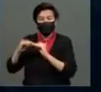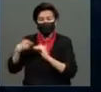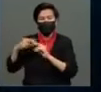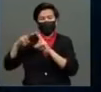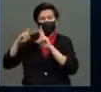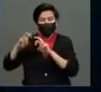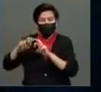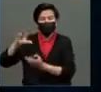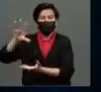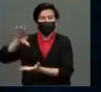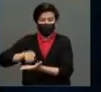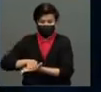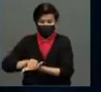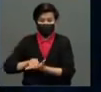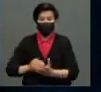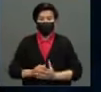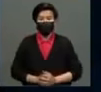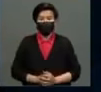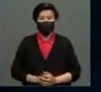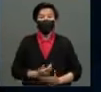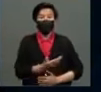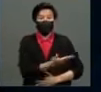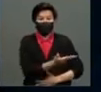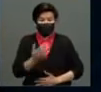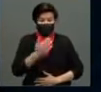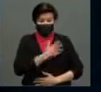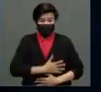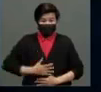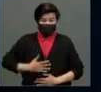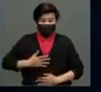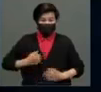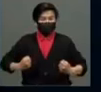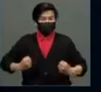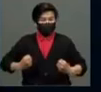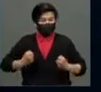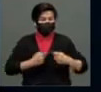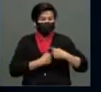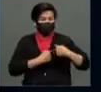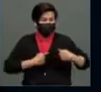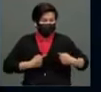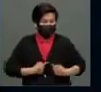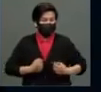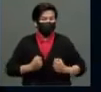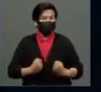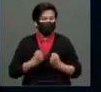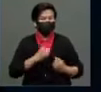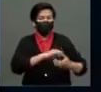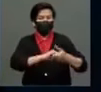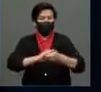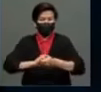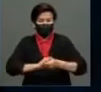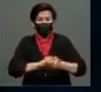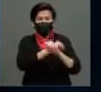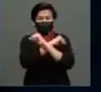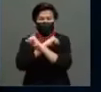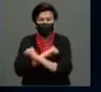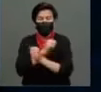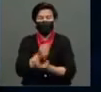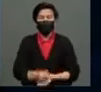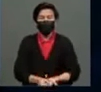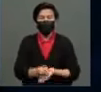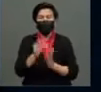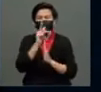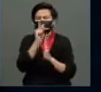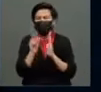มาก็ต้องขอแรงกายแรงใจของทุกๆท่านได้ช่วยกันนะครับเพราะว่าเล่นนิดหน่อยไม่เป็นไรนะไม่ได้นะครับผิดกฎหม